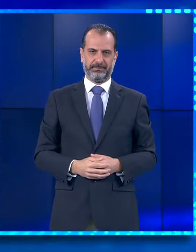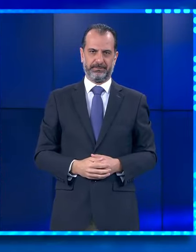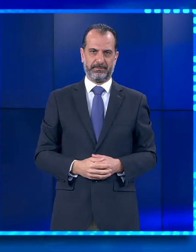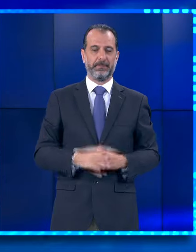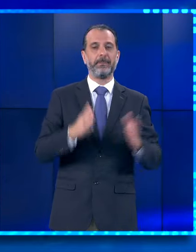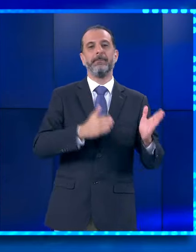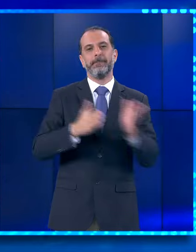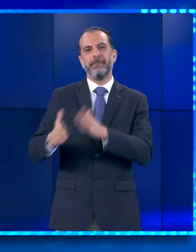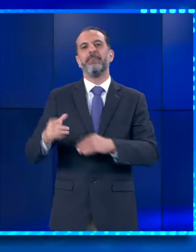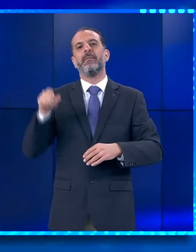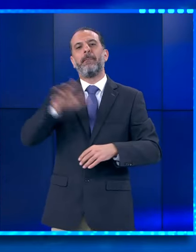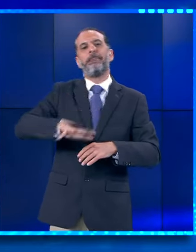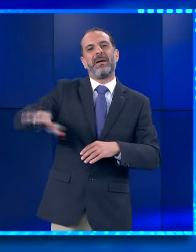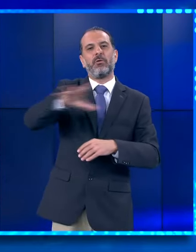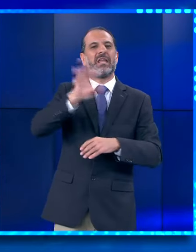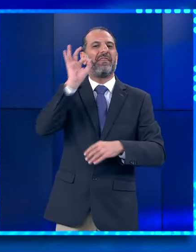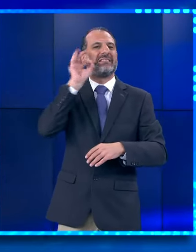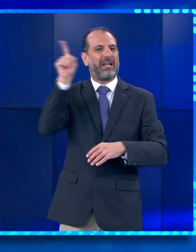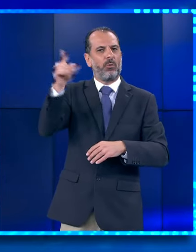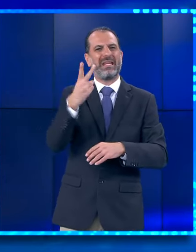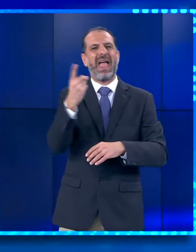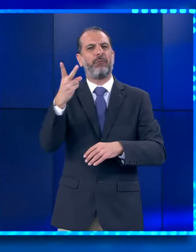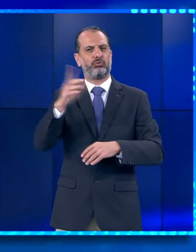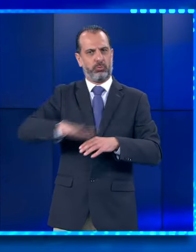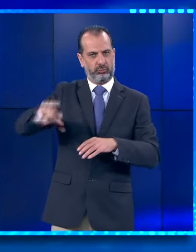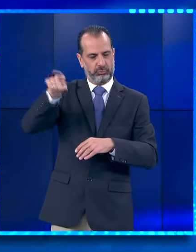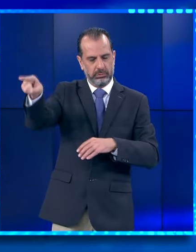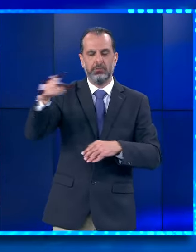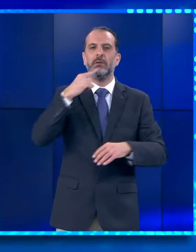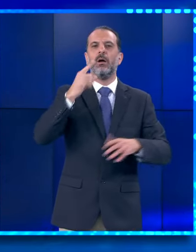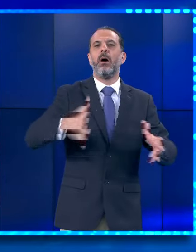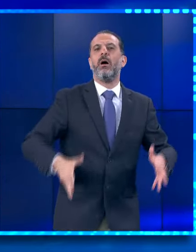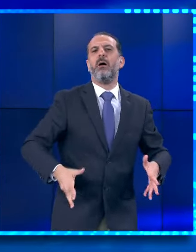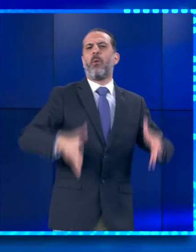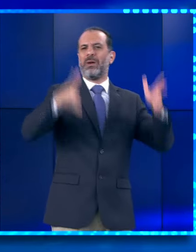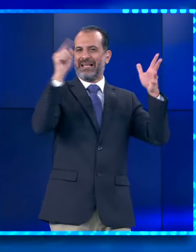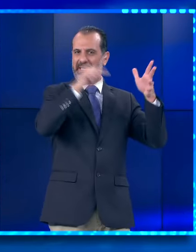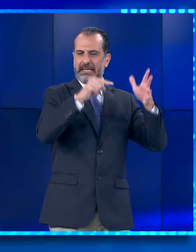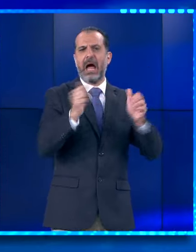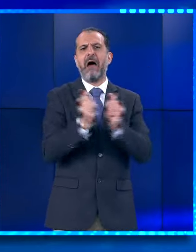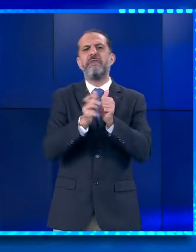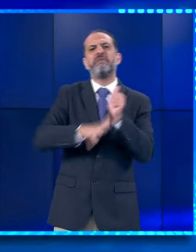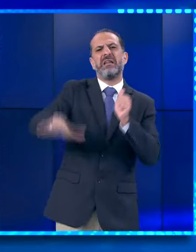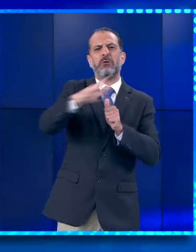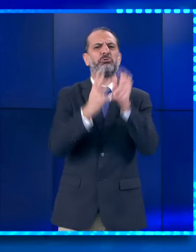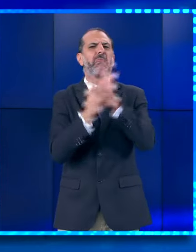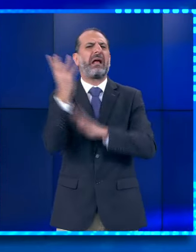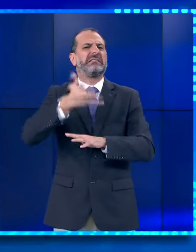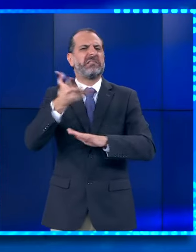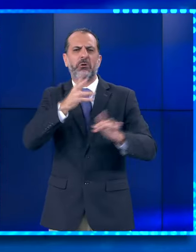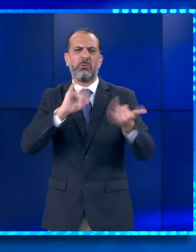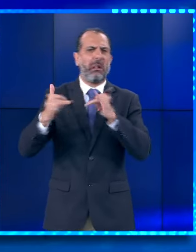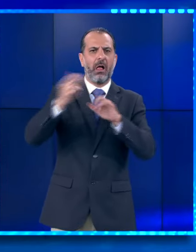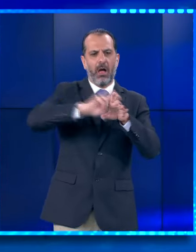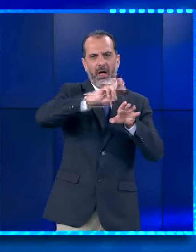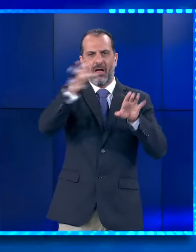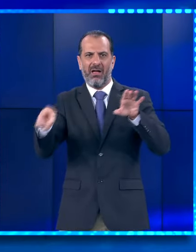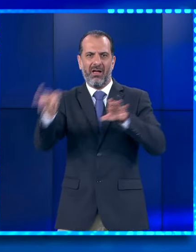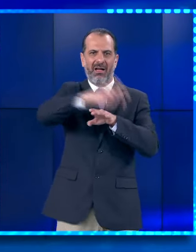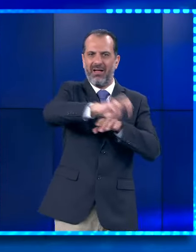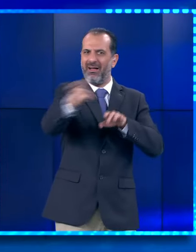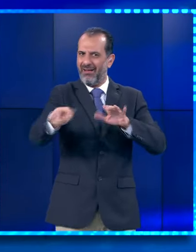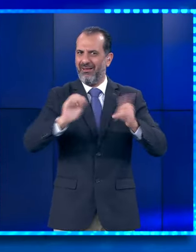Ένας 14χρονος έπεσε στο κενό από ύψος 12 μέτρων ενώ έκανε παρκούρ μαζί με φίλους του στον Εύωσμο Θεσσαλονίκης. Ο Αλέξανδρος